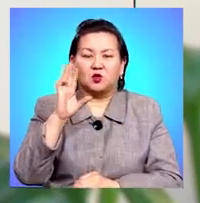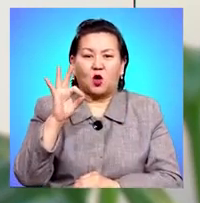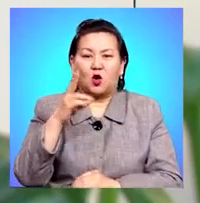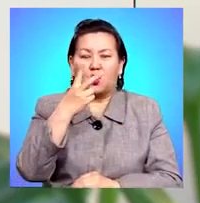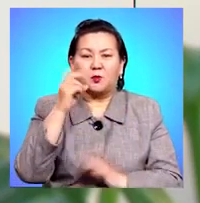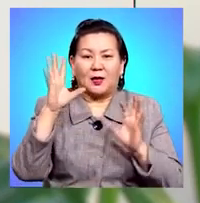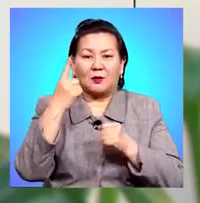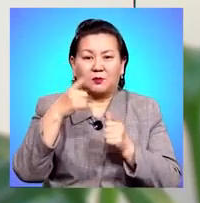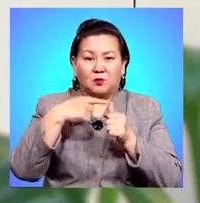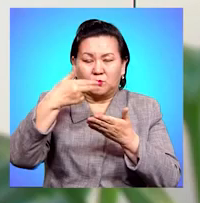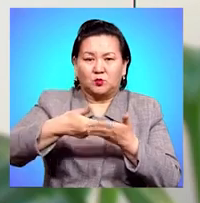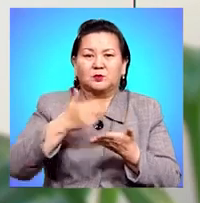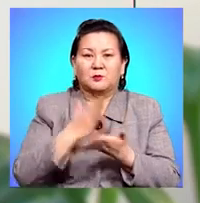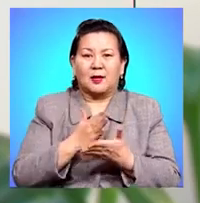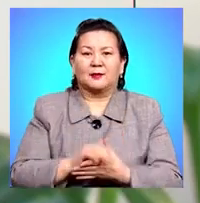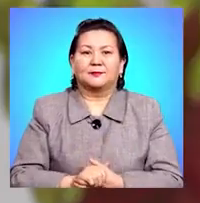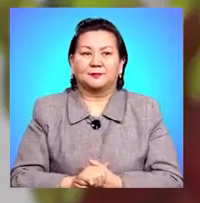бүртгэж авсан байдаг.